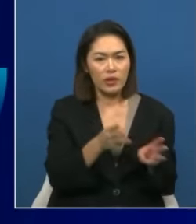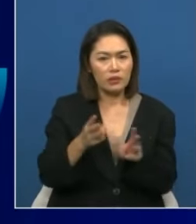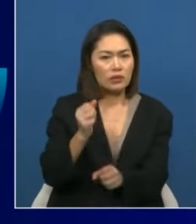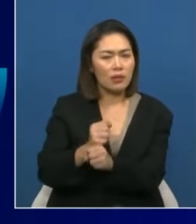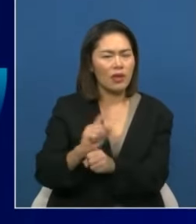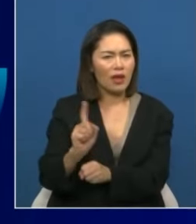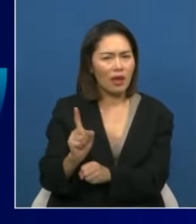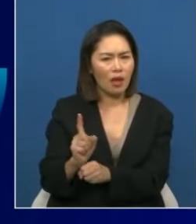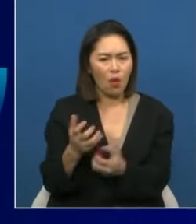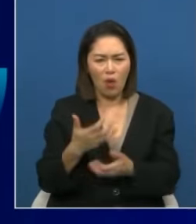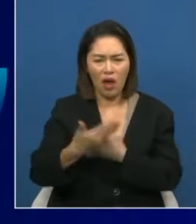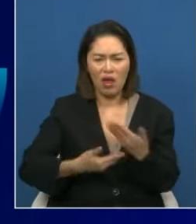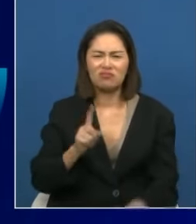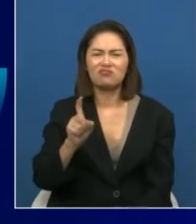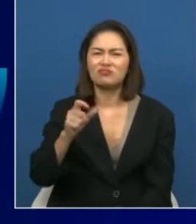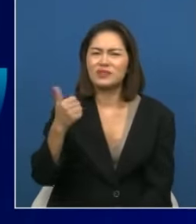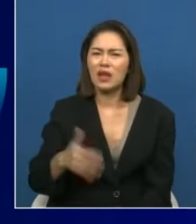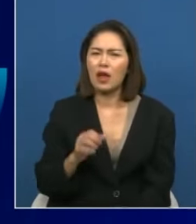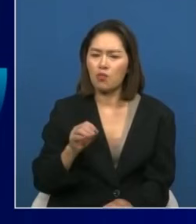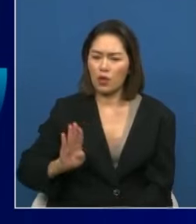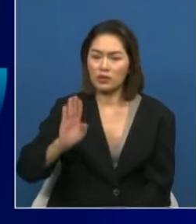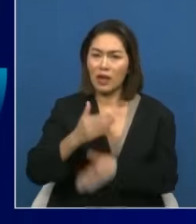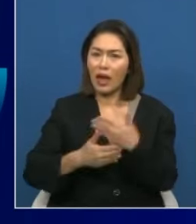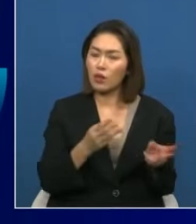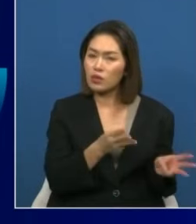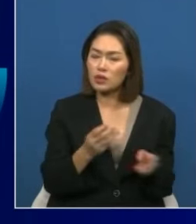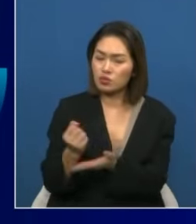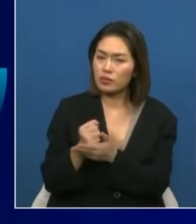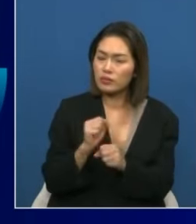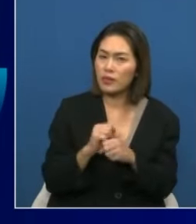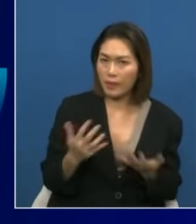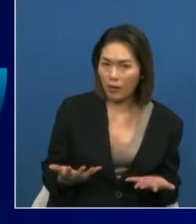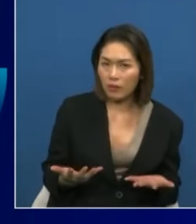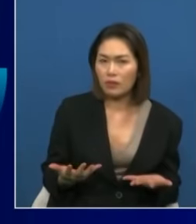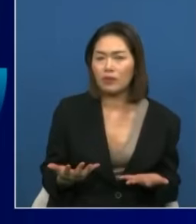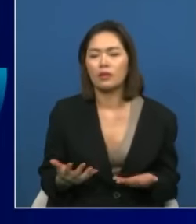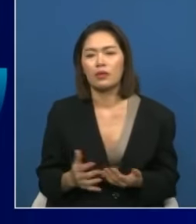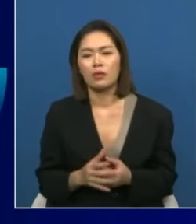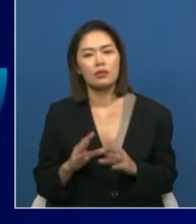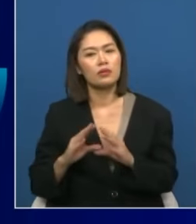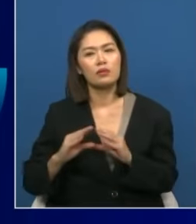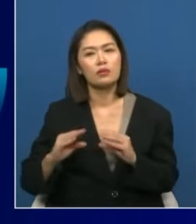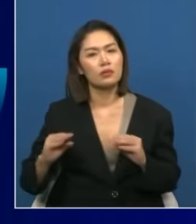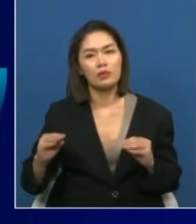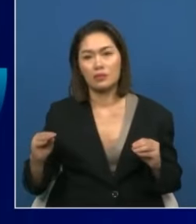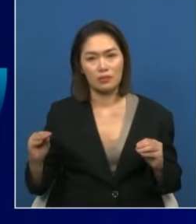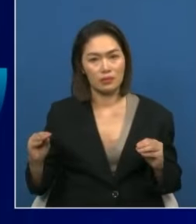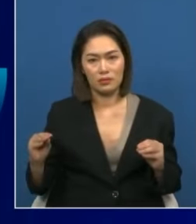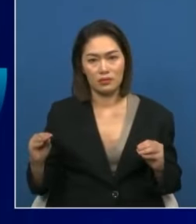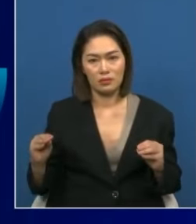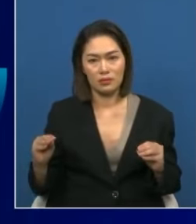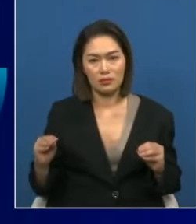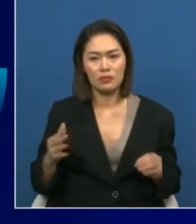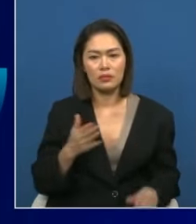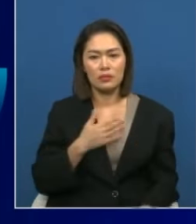าของมันขายไม่ออกทางบริษัทจะขายให้ยังไงบ้างจะช่วยยังไงบ้างก็ไม่ได้คำตอบอะไรกลับมาสุดท้ายเสียความสัม